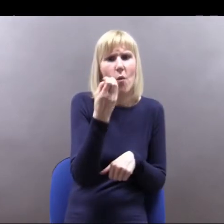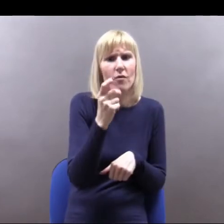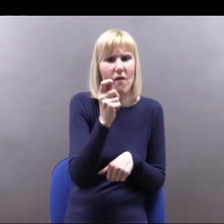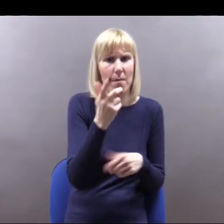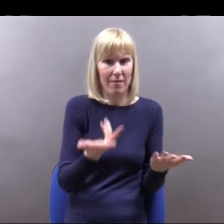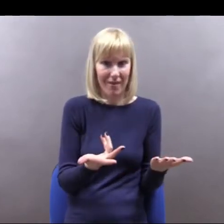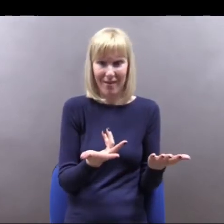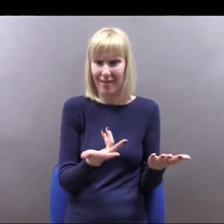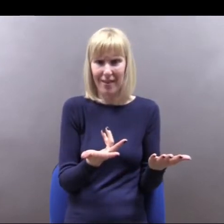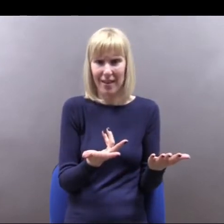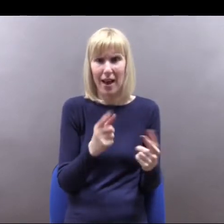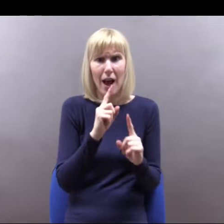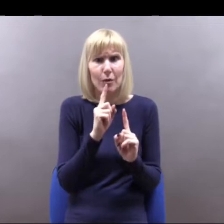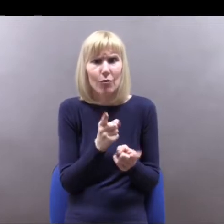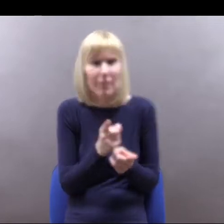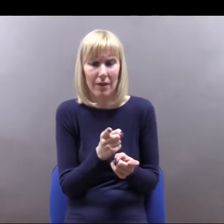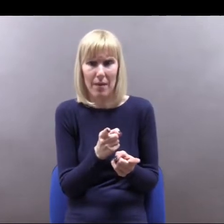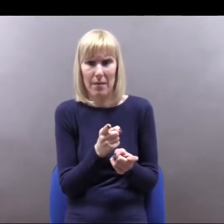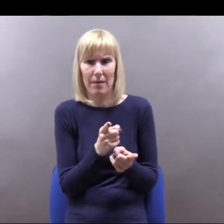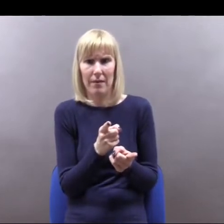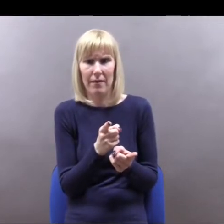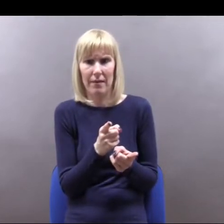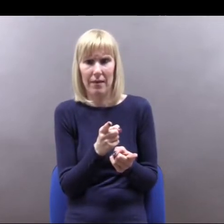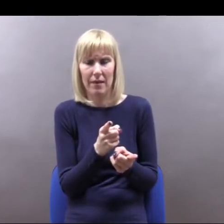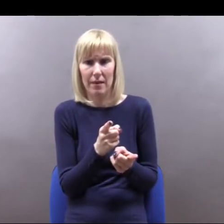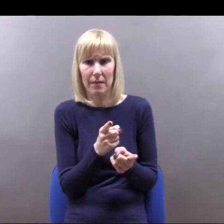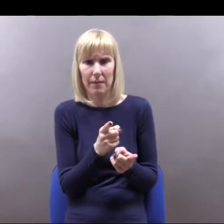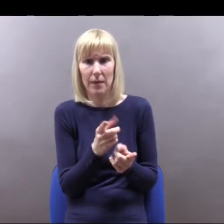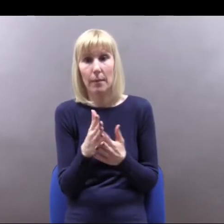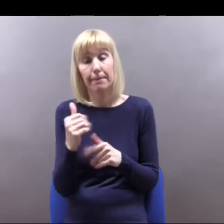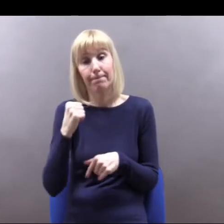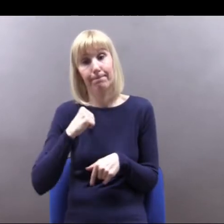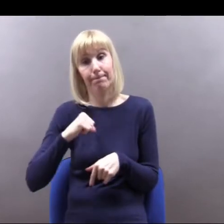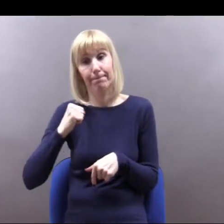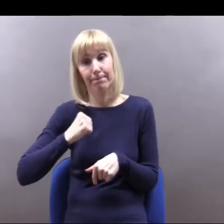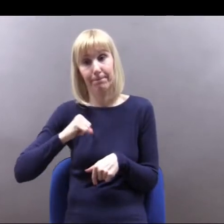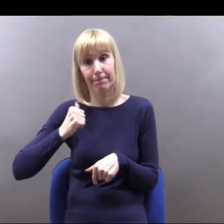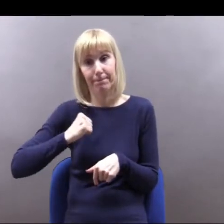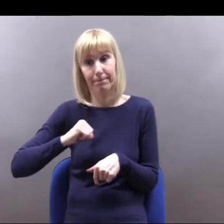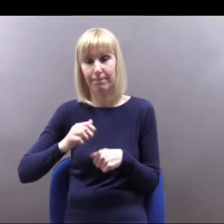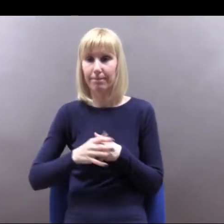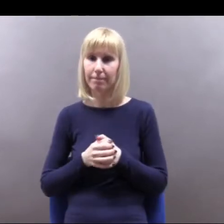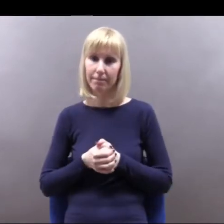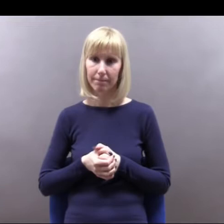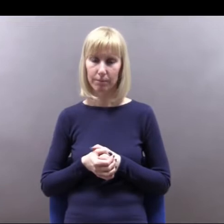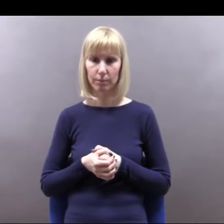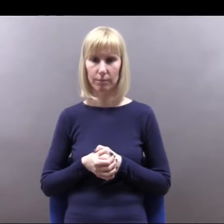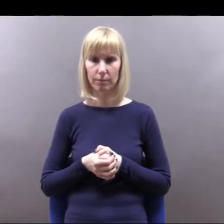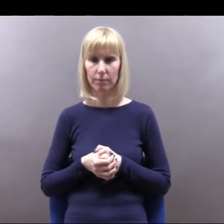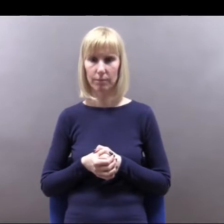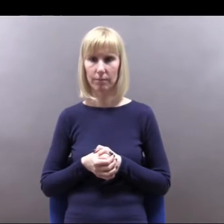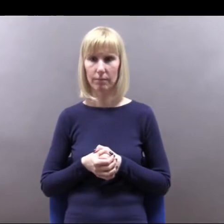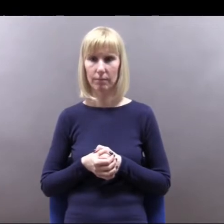Naprawdę czekaliśmy 50... Nie, to teraz będą minuty, przepraszam. Już myślałem, że tamto to były minuty. Nie, czekaliśmy mniej